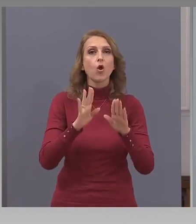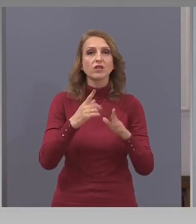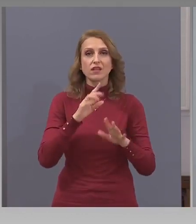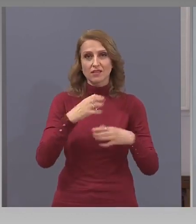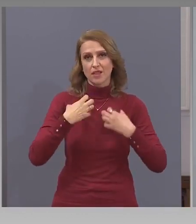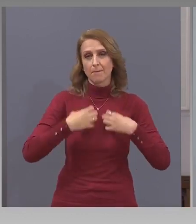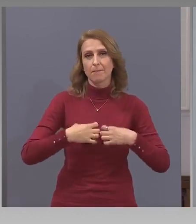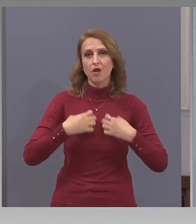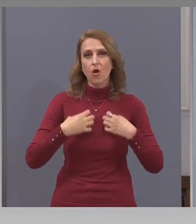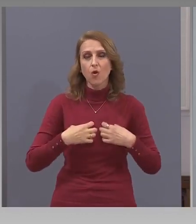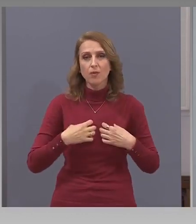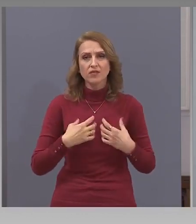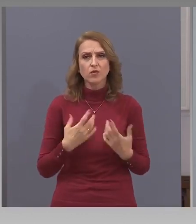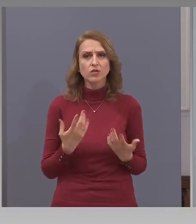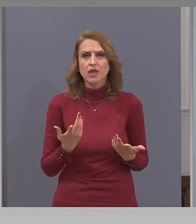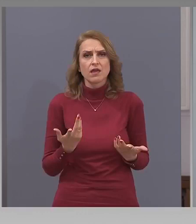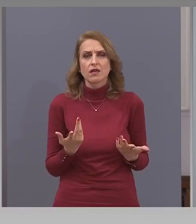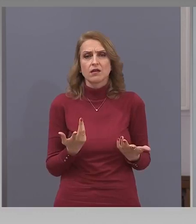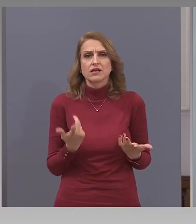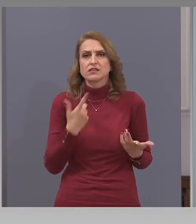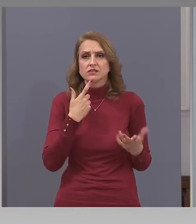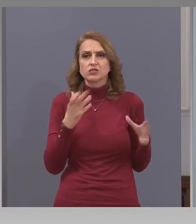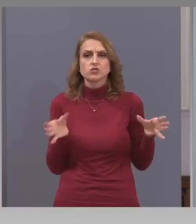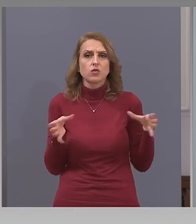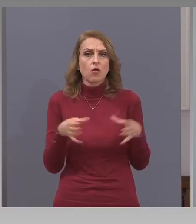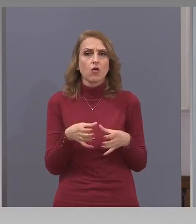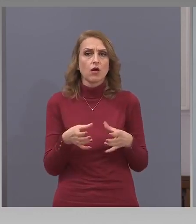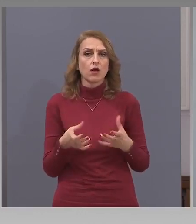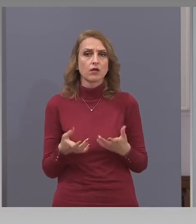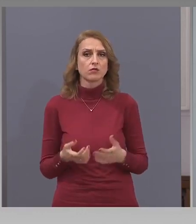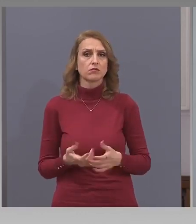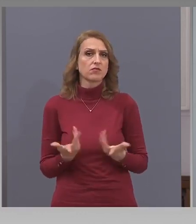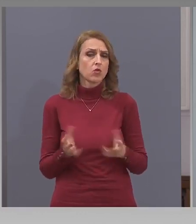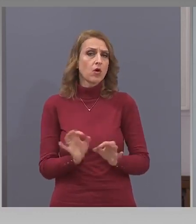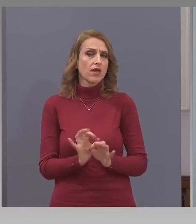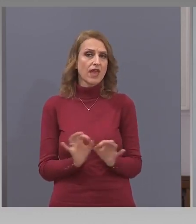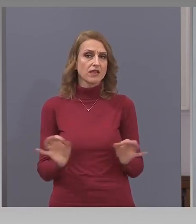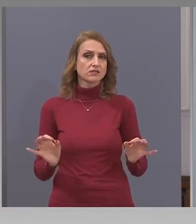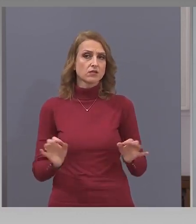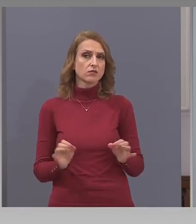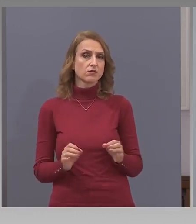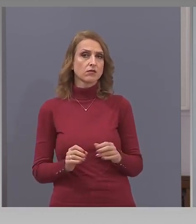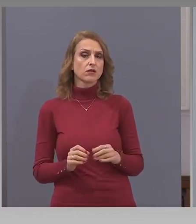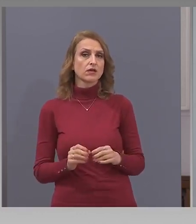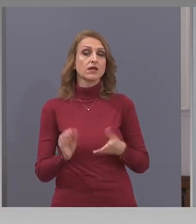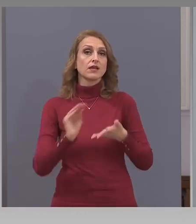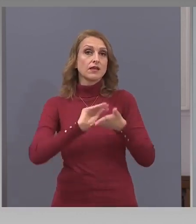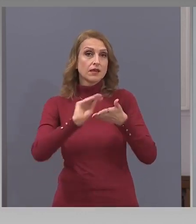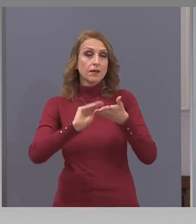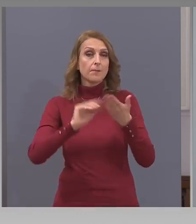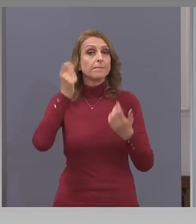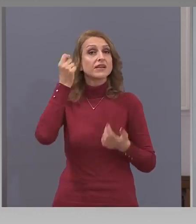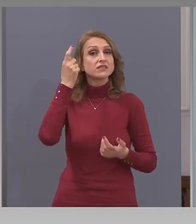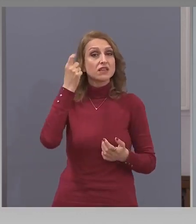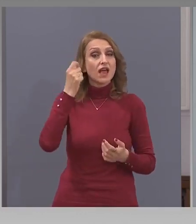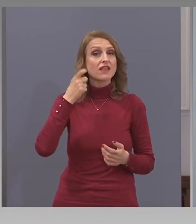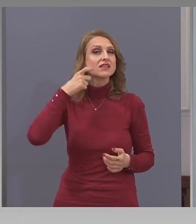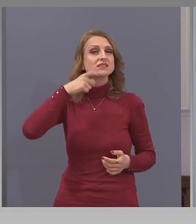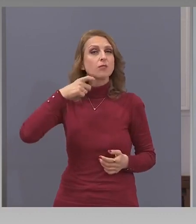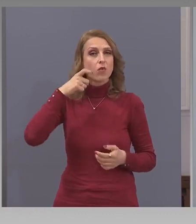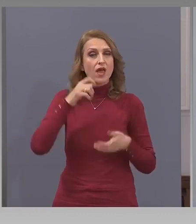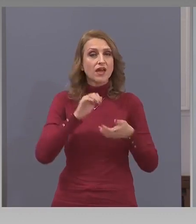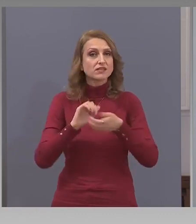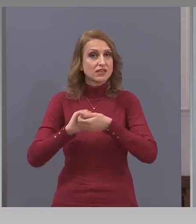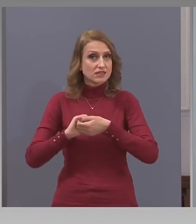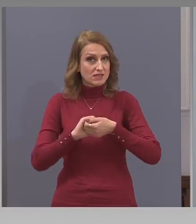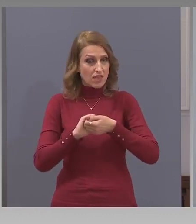Какво има да се чеква, като е ясно? Написа ми председател на Заболекарския съюз,